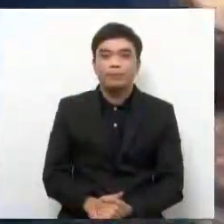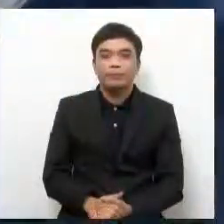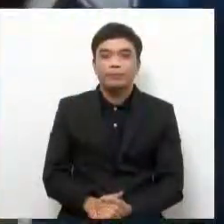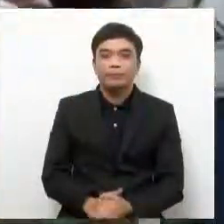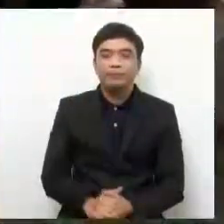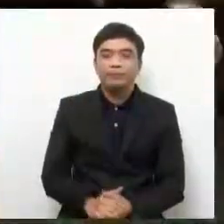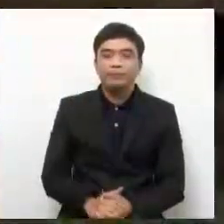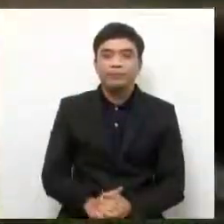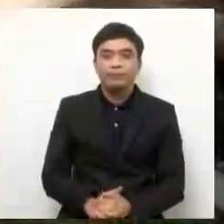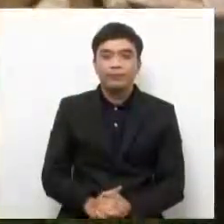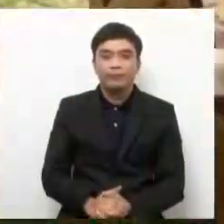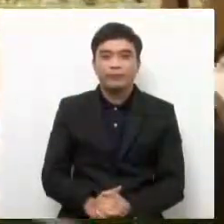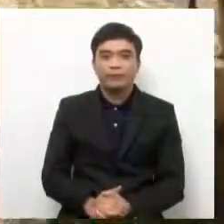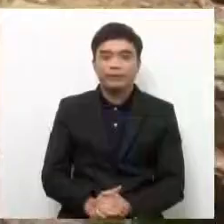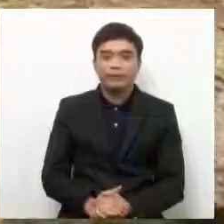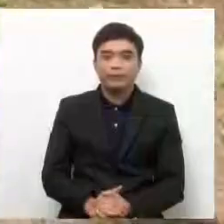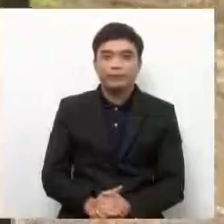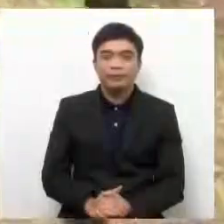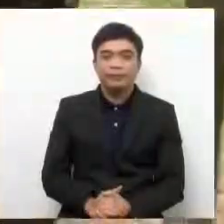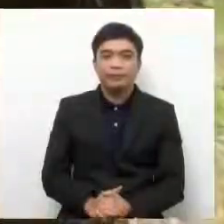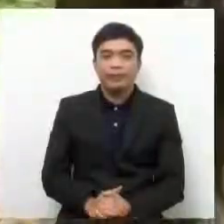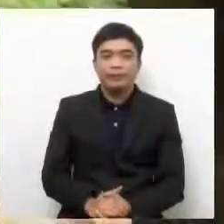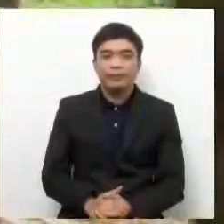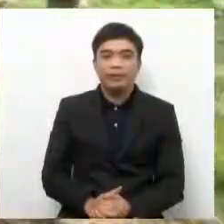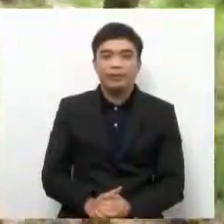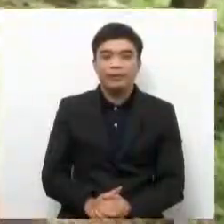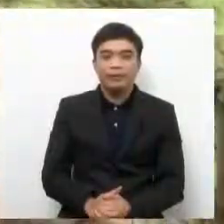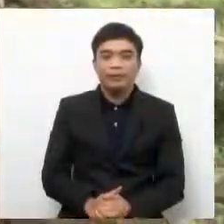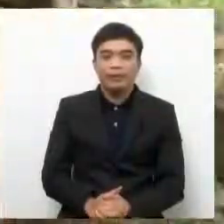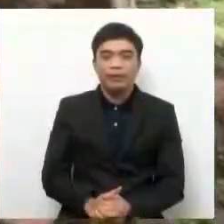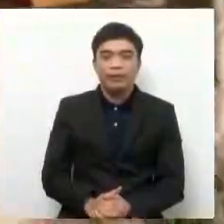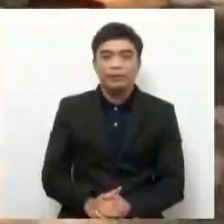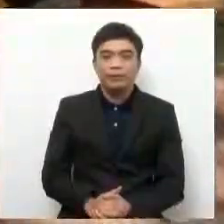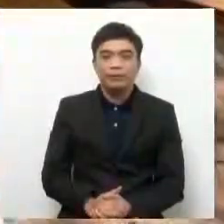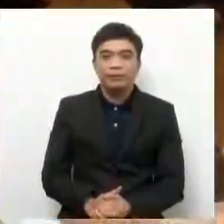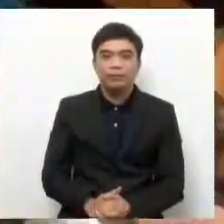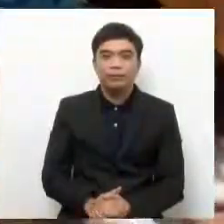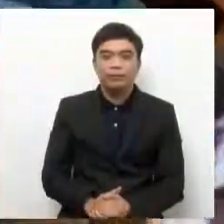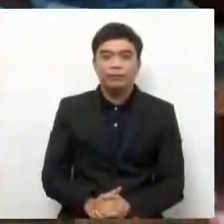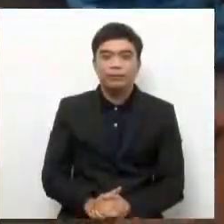Thank you.